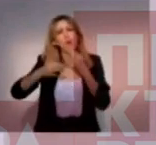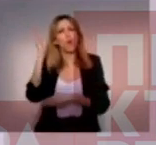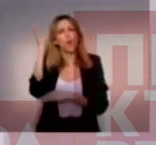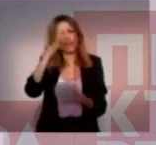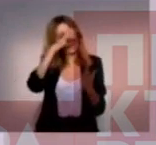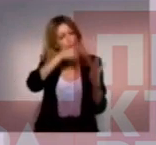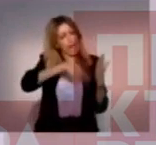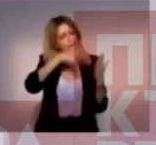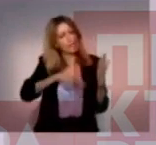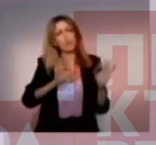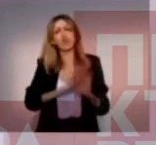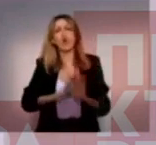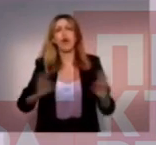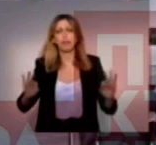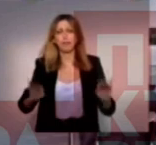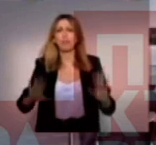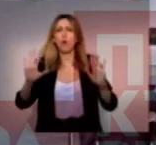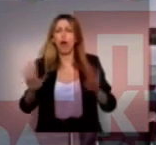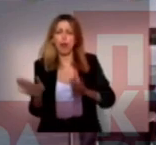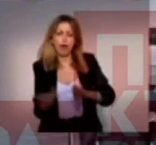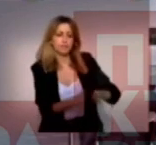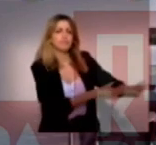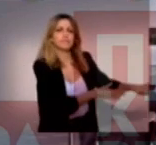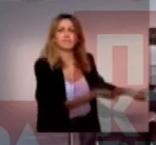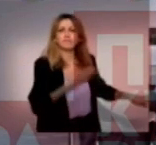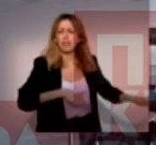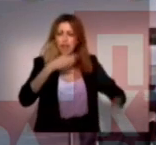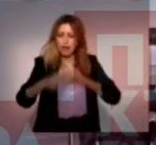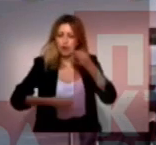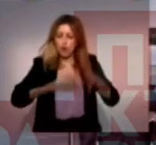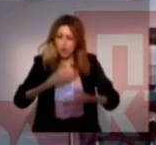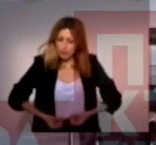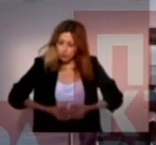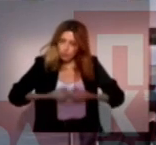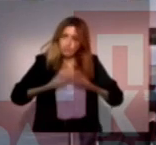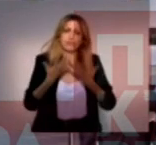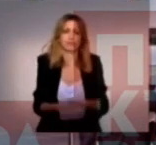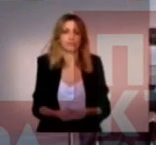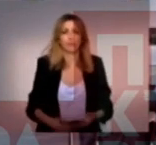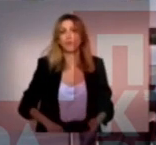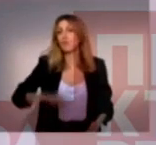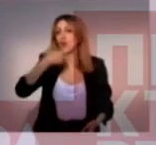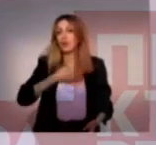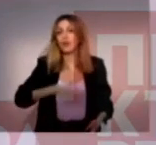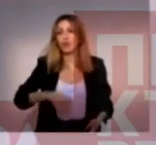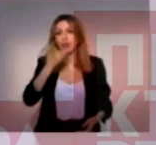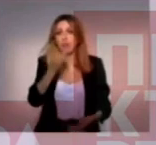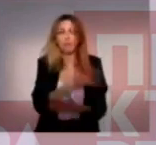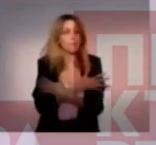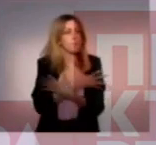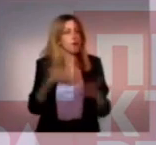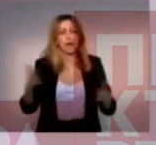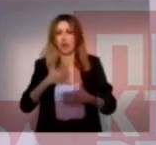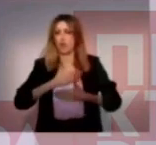ευχαριστώ σε όλους όσοι πέτυχαν σήμερα η χώρα να είναι παράδειγμα προς